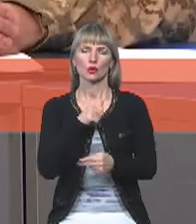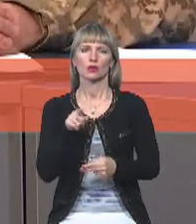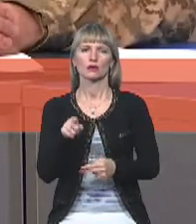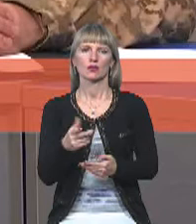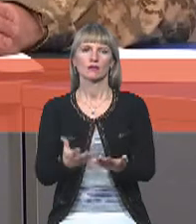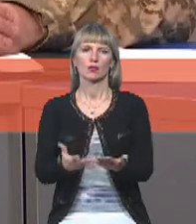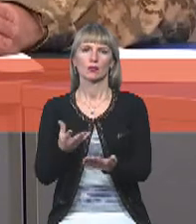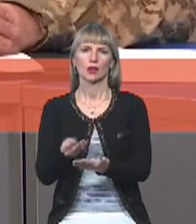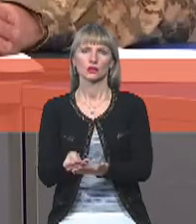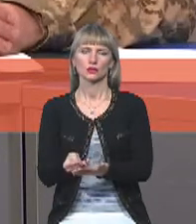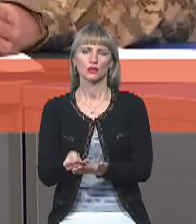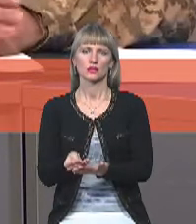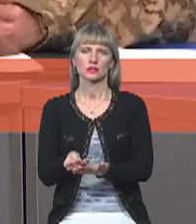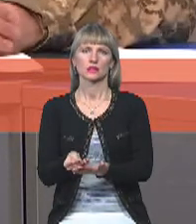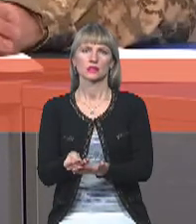їй виплачується